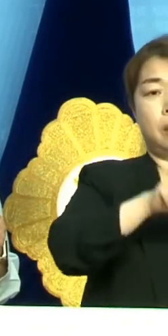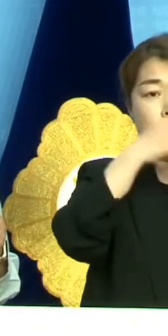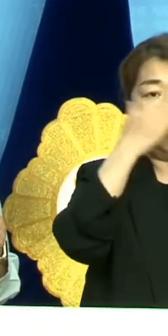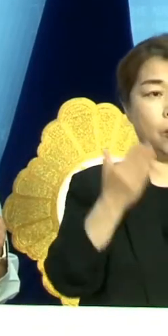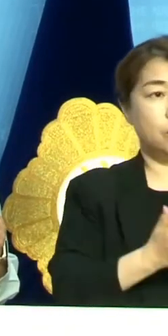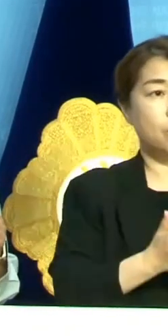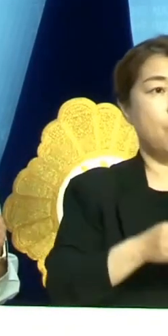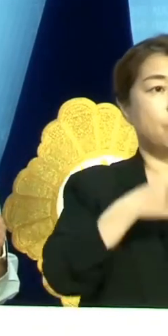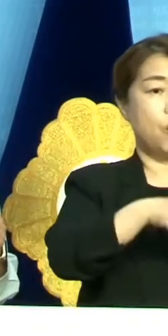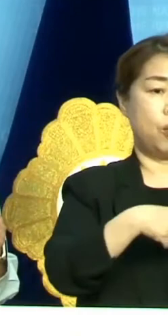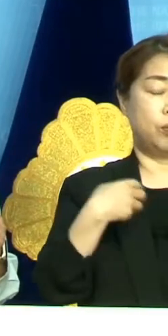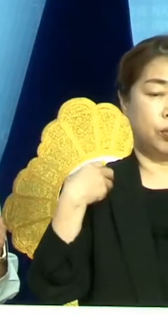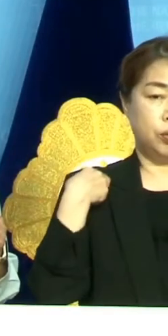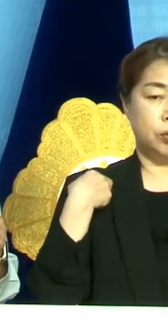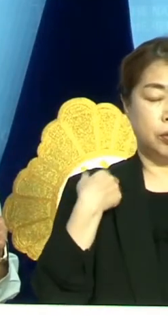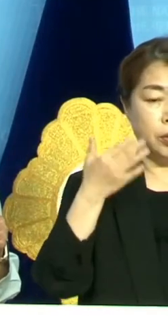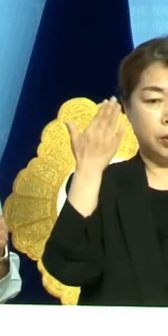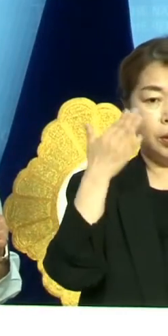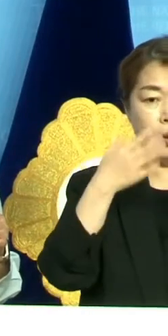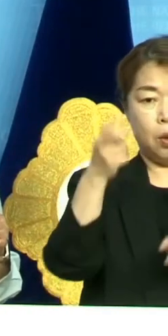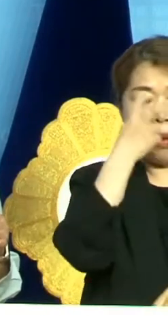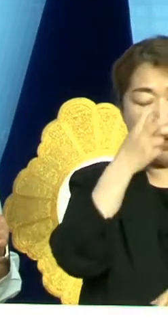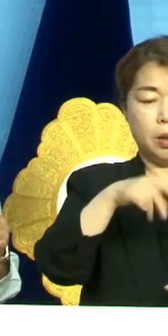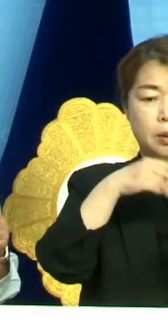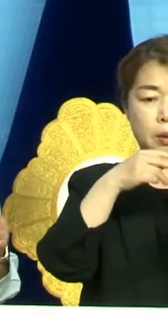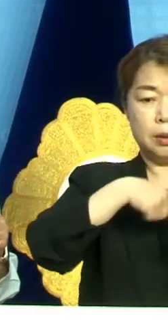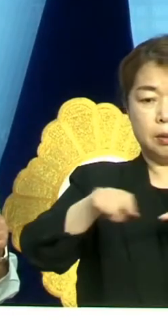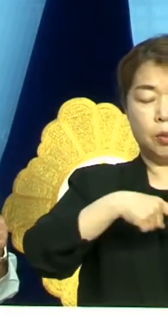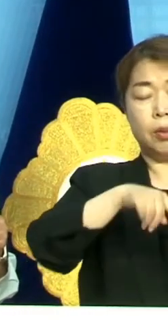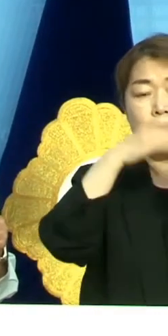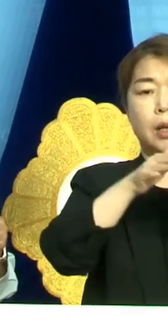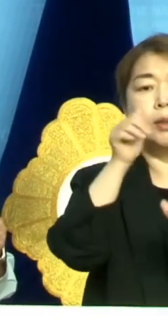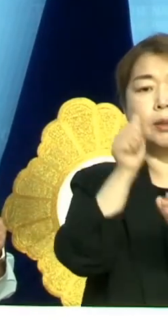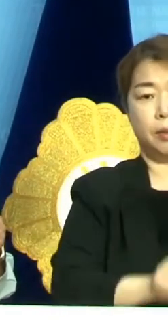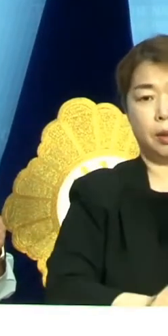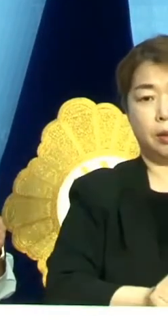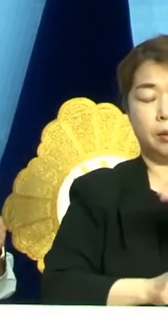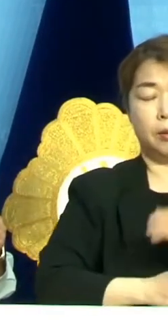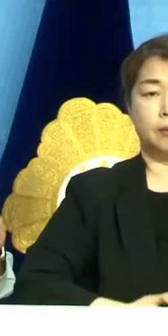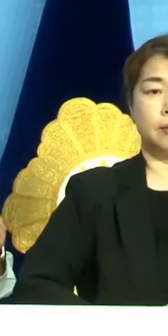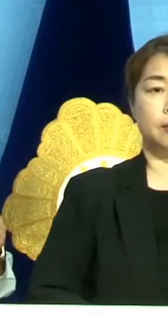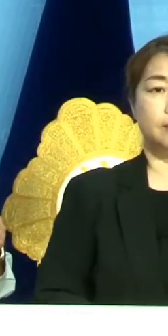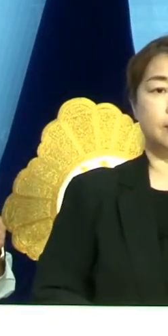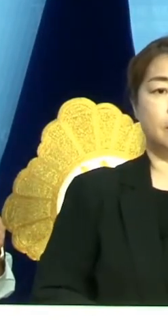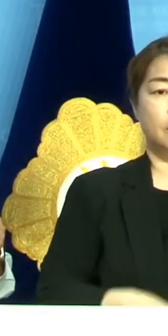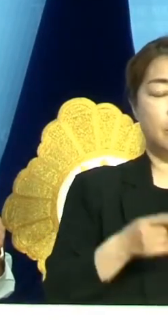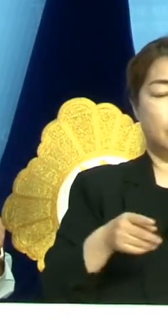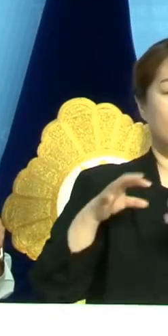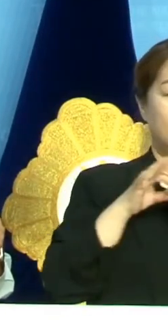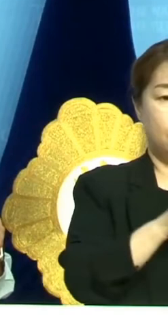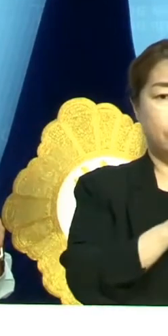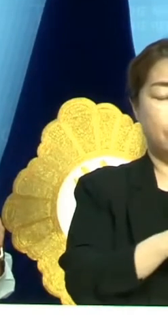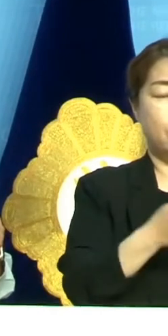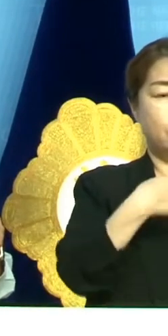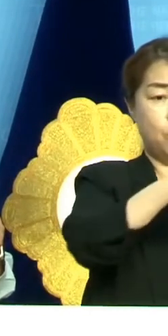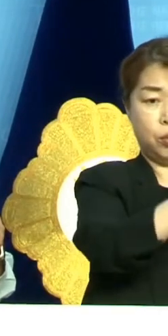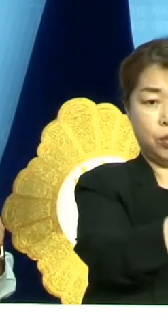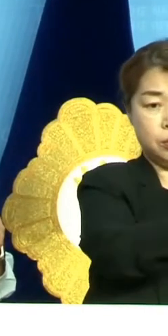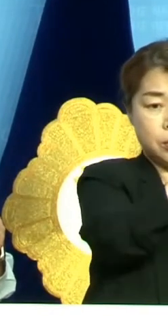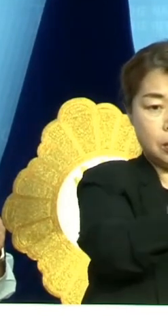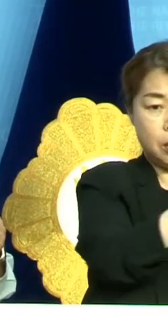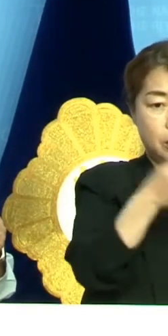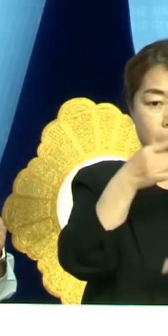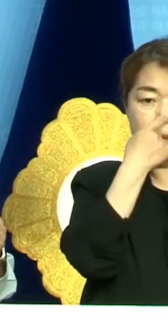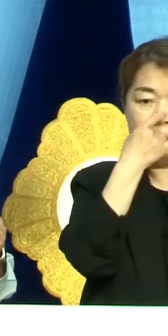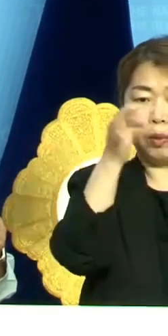교육부가 대학 때를 관리 감독하는 데 실패했기 때문입니다 그럼에도 불구하고 교육부 4 대학